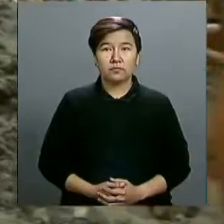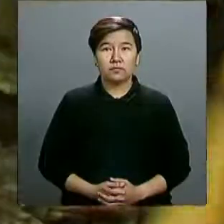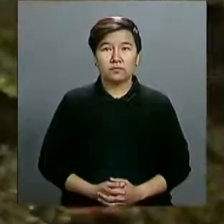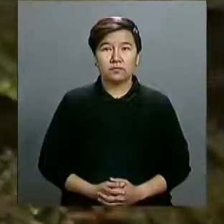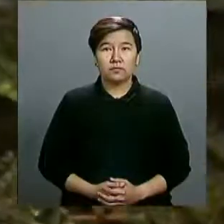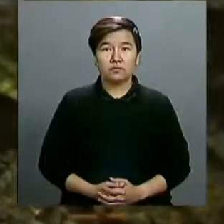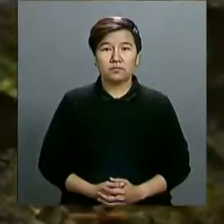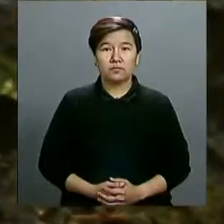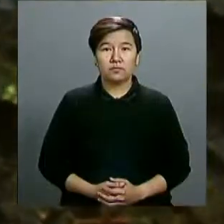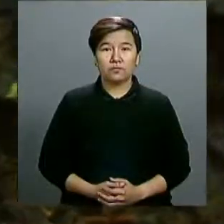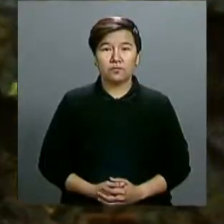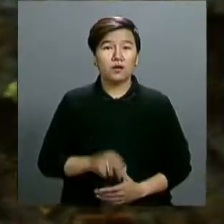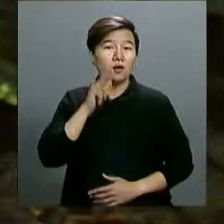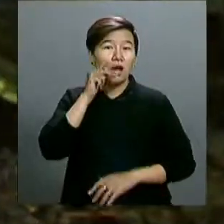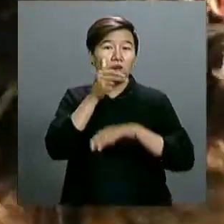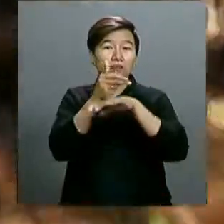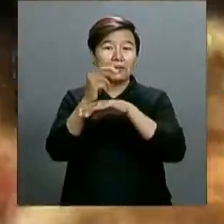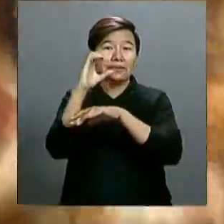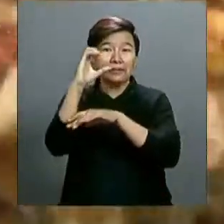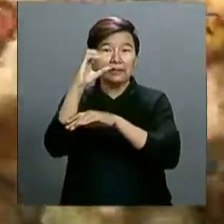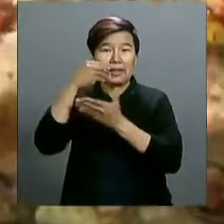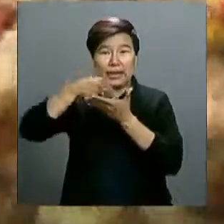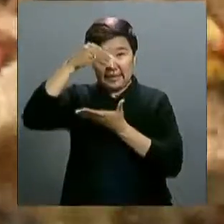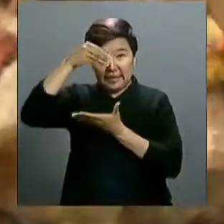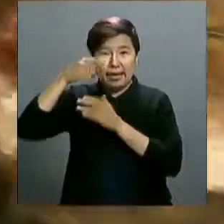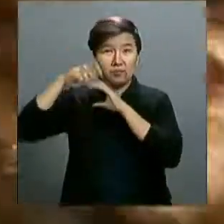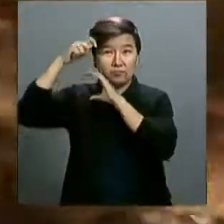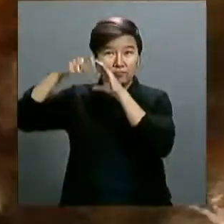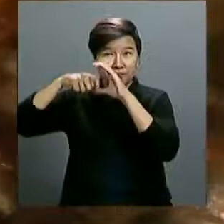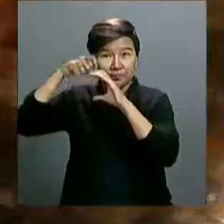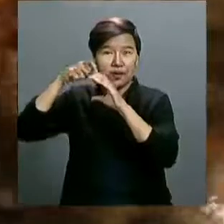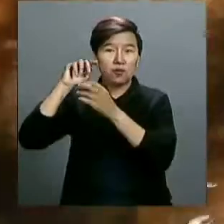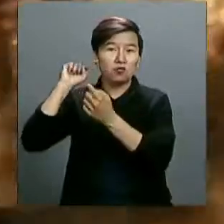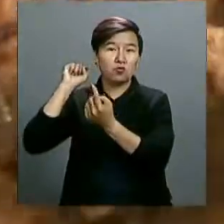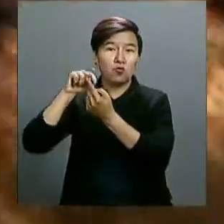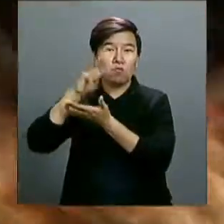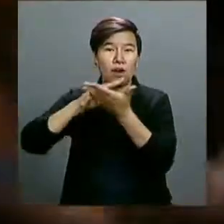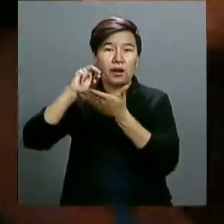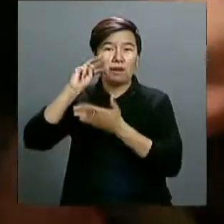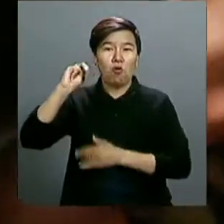เจนซีรีพอร์เตอร์คณะสารสนเทศและการสื่อสารมหาวิทยาลัยแม่โจ้รายงาน